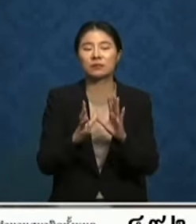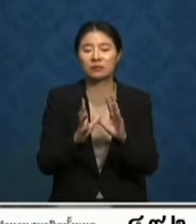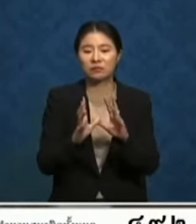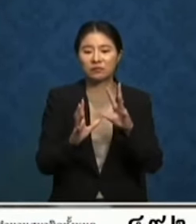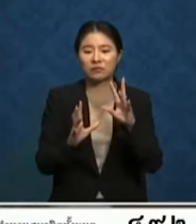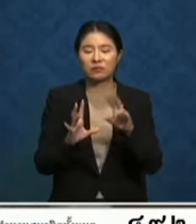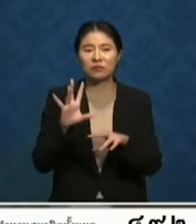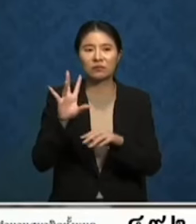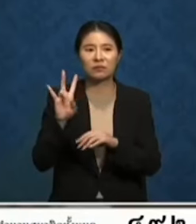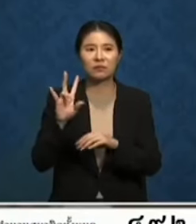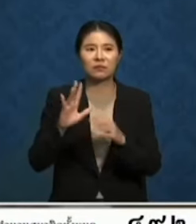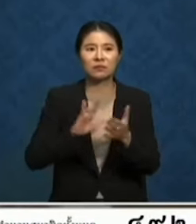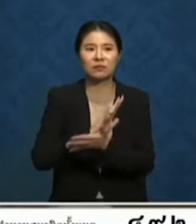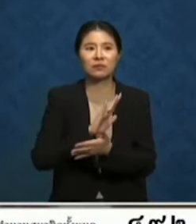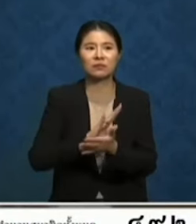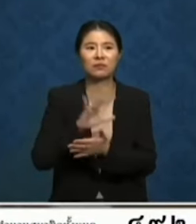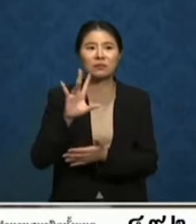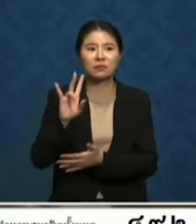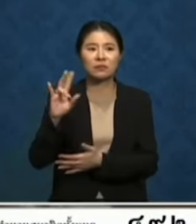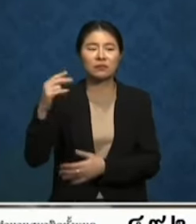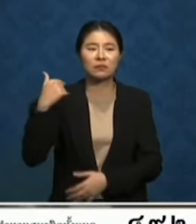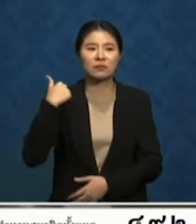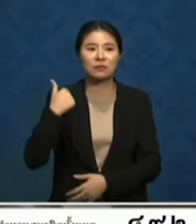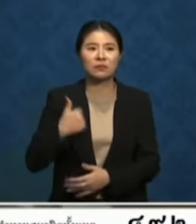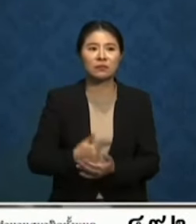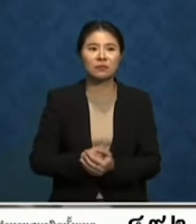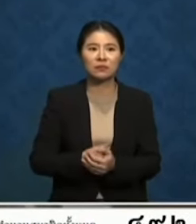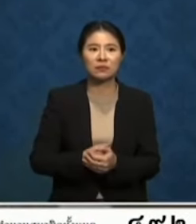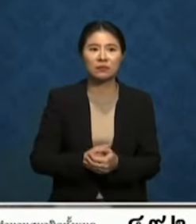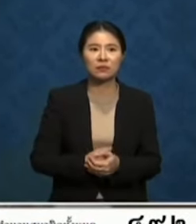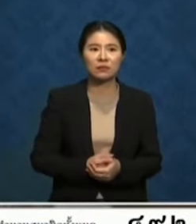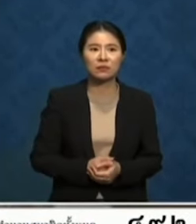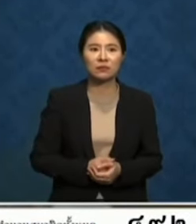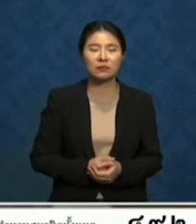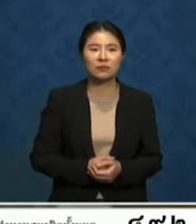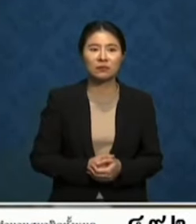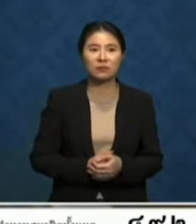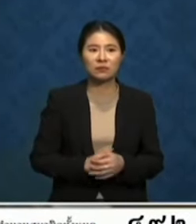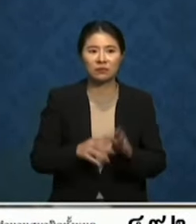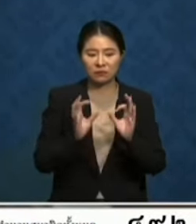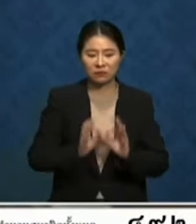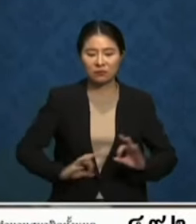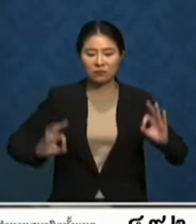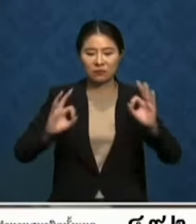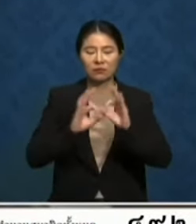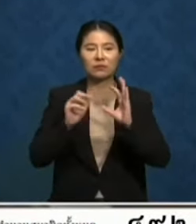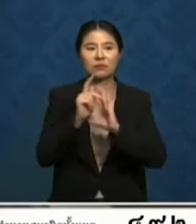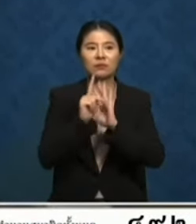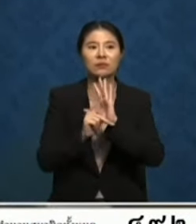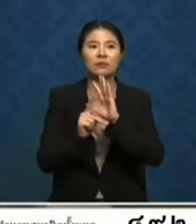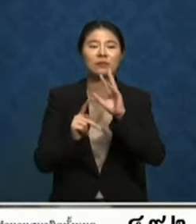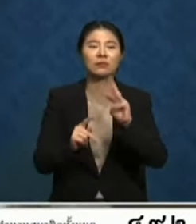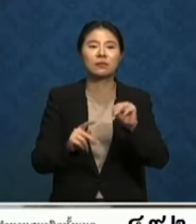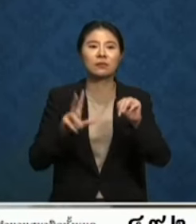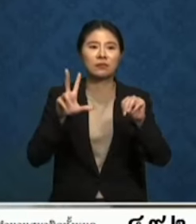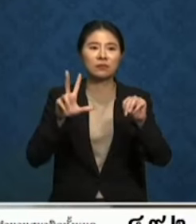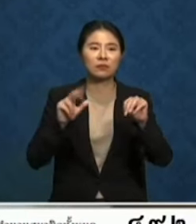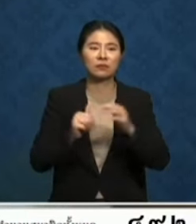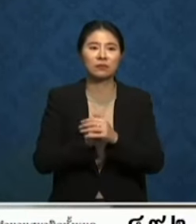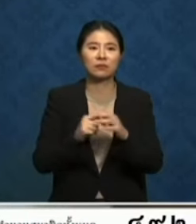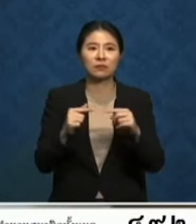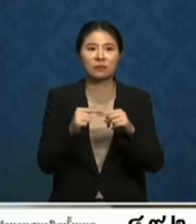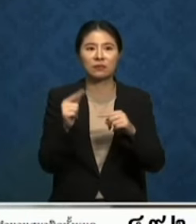ธานกระดาษ A4 มี2หน้านะครับเขียนหัวใจของมันคือมาตรา3ครับให้ภา